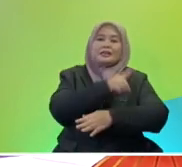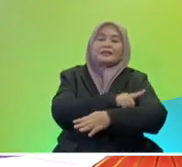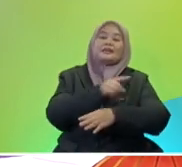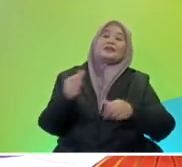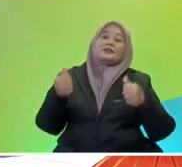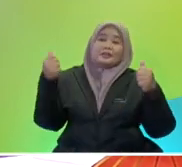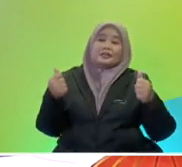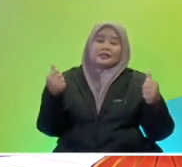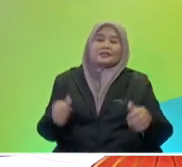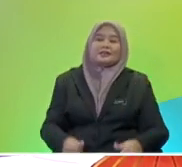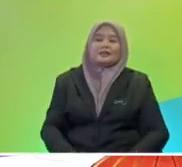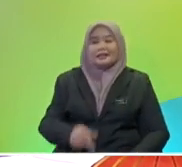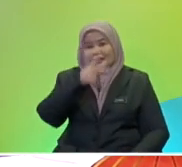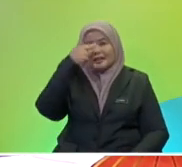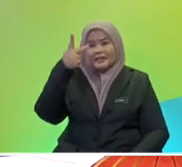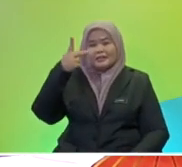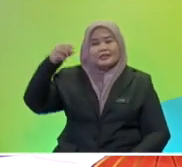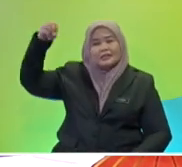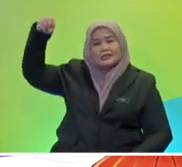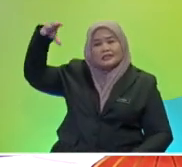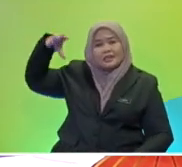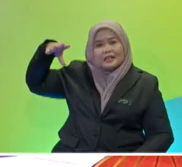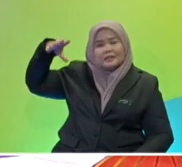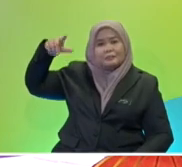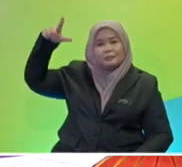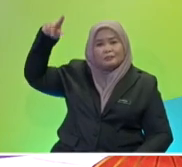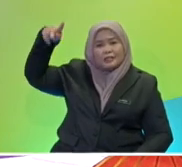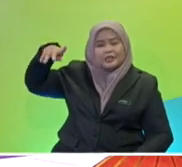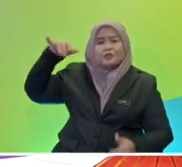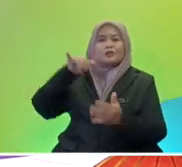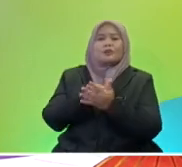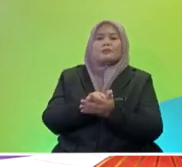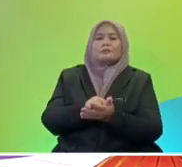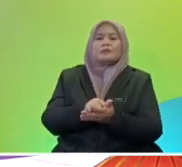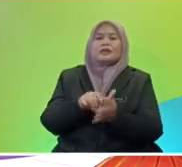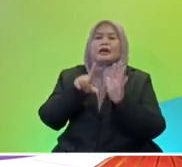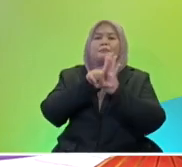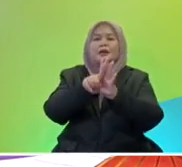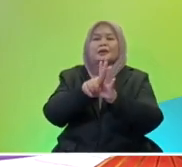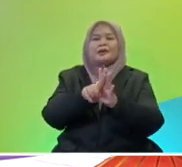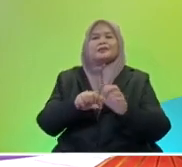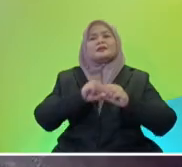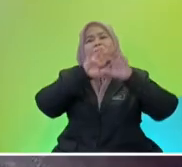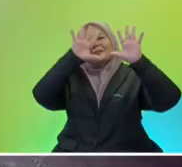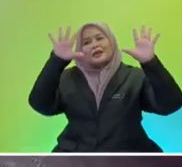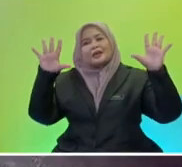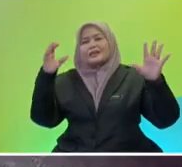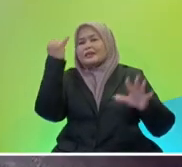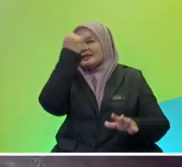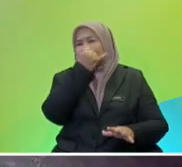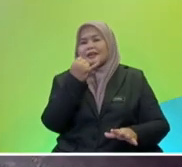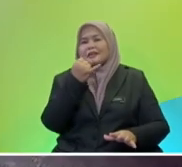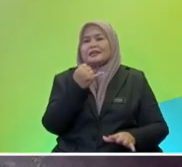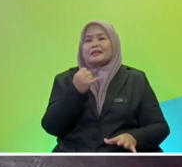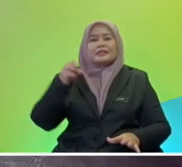Oke Kirana cahaya Pelita itu melambangkan kegemilangan Oke keindahan dan